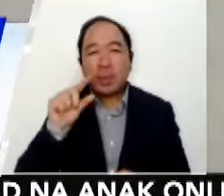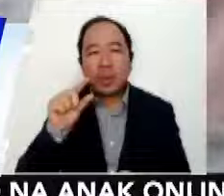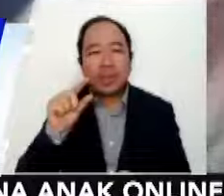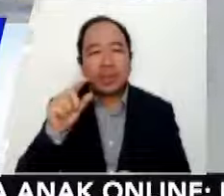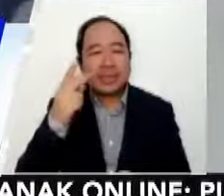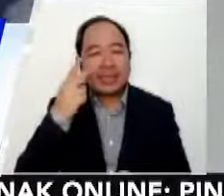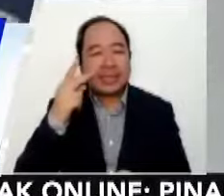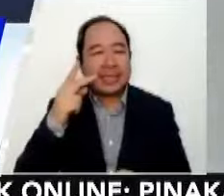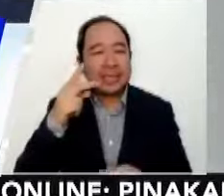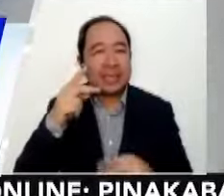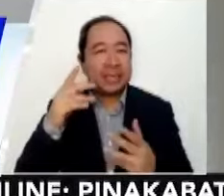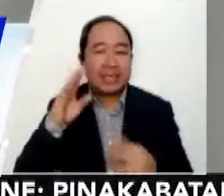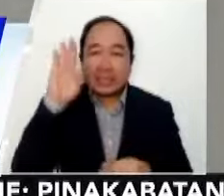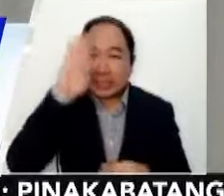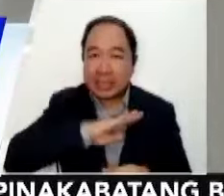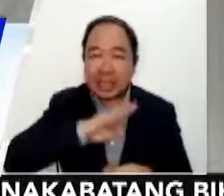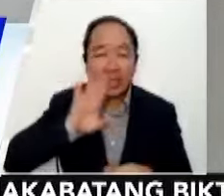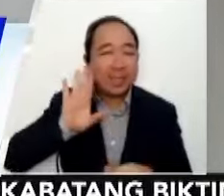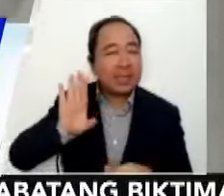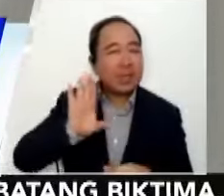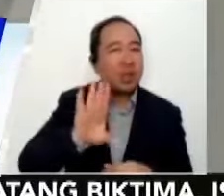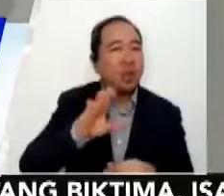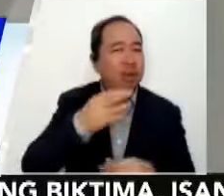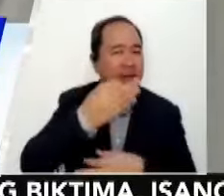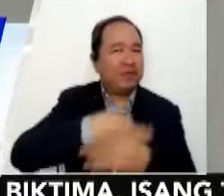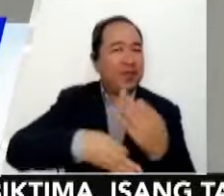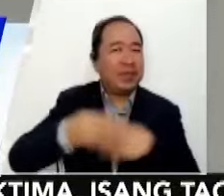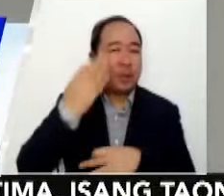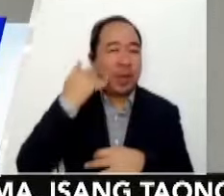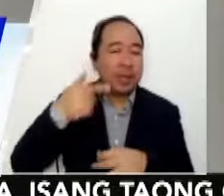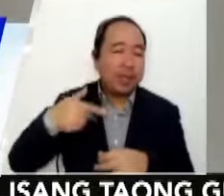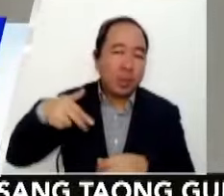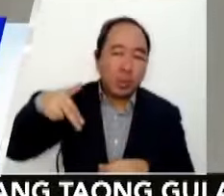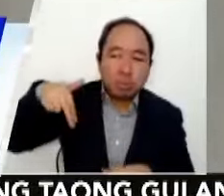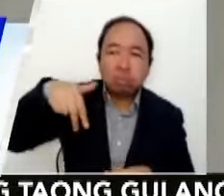Achilles heel ang senador matapos tumakbo sa isang eksena ng